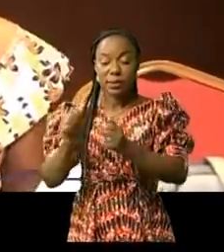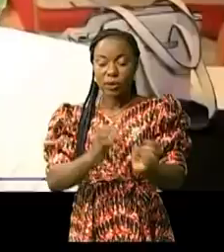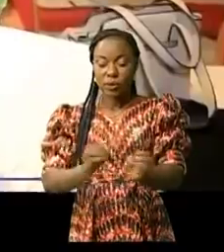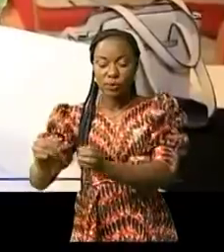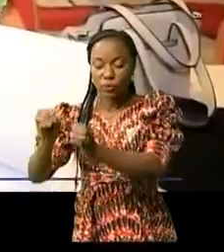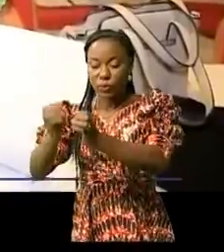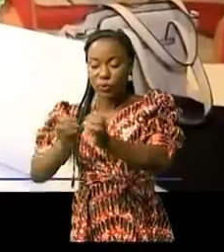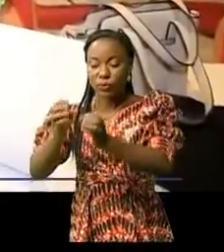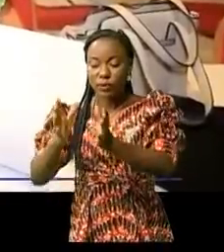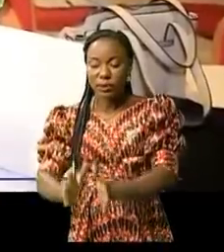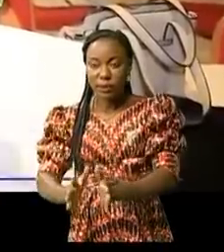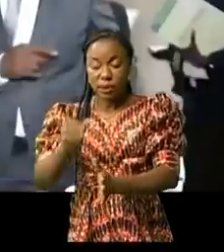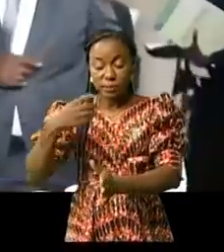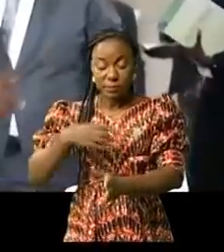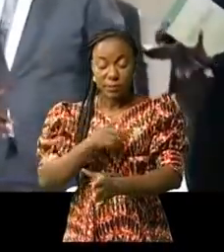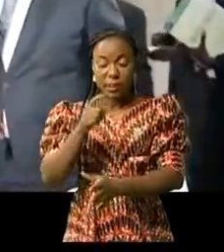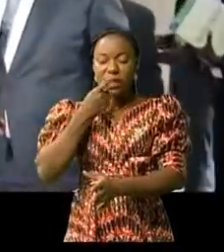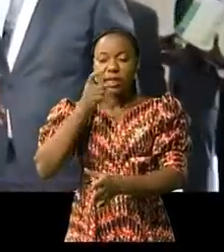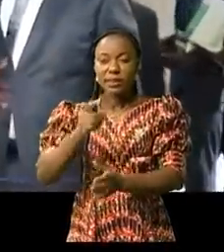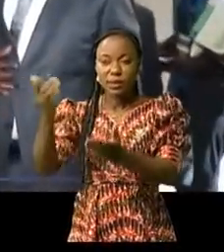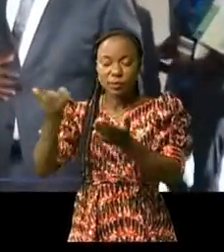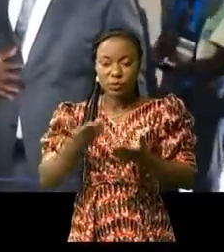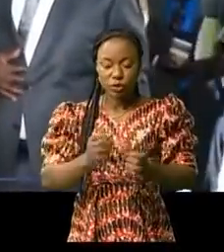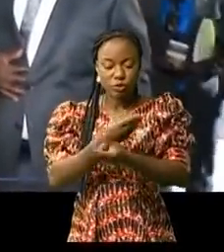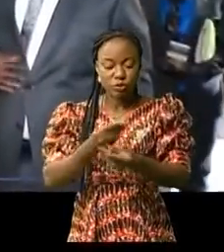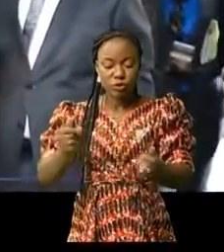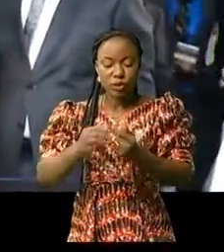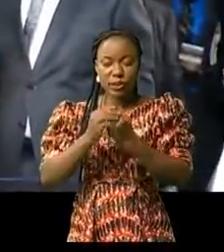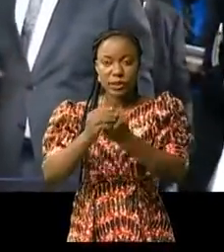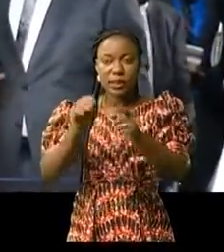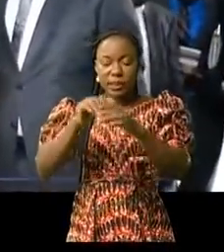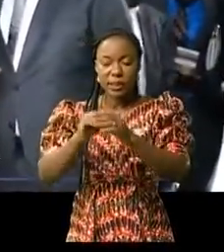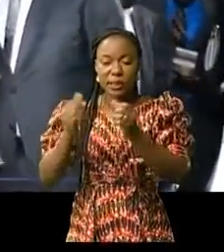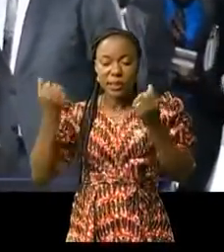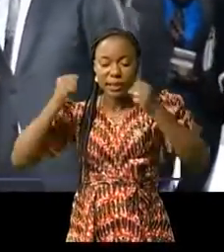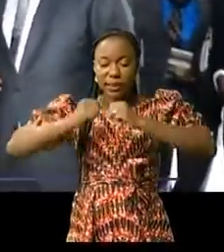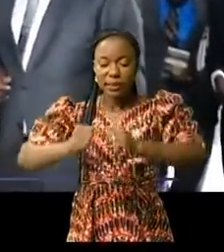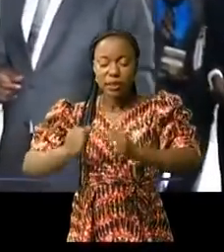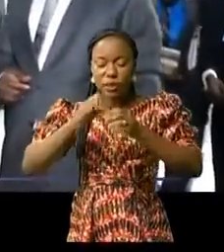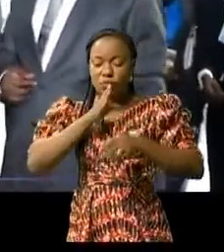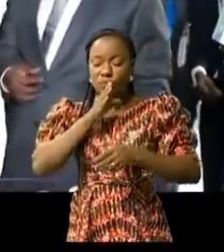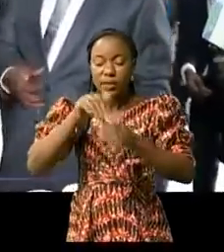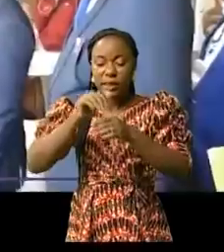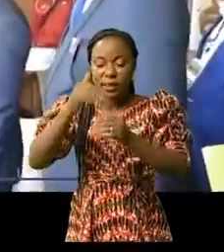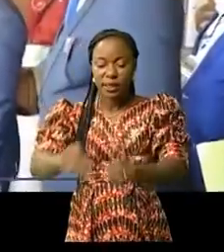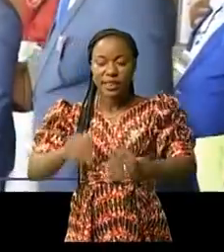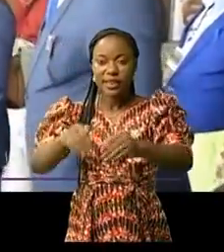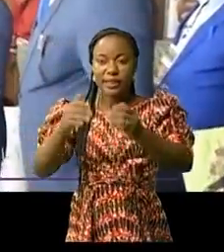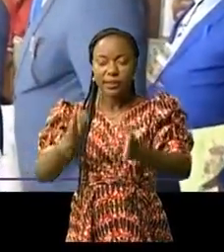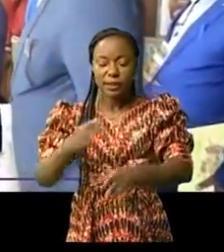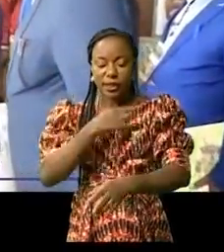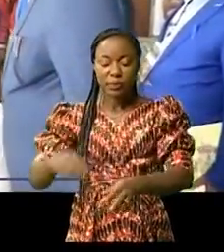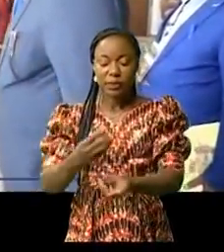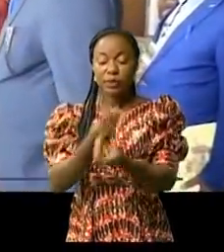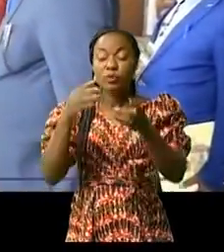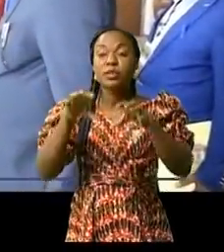à en croire dit dans le bâtiment bat elles porteront solution à cette crise qui perdure dans ces secteurs agricoles de la république